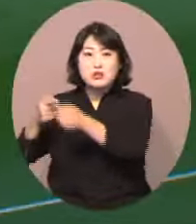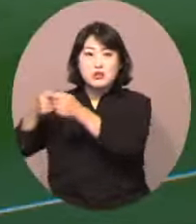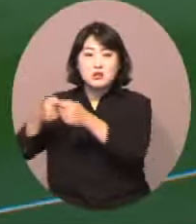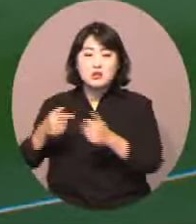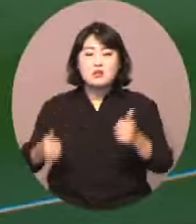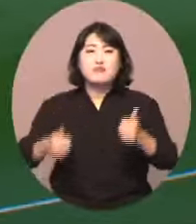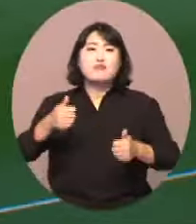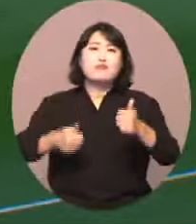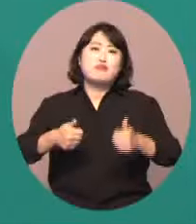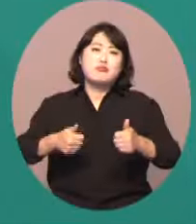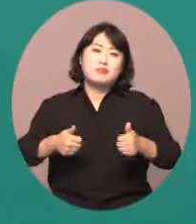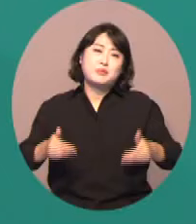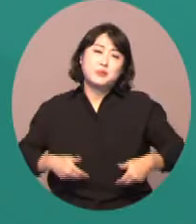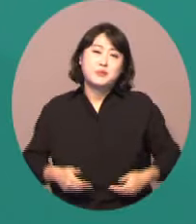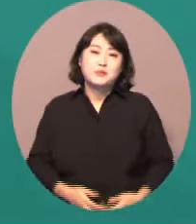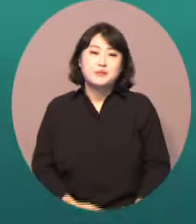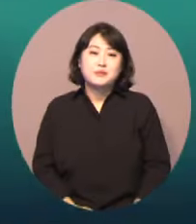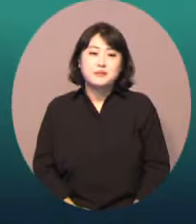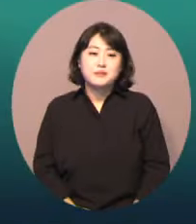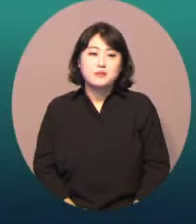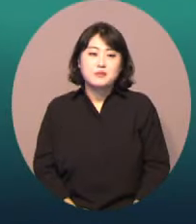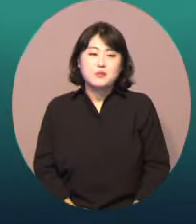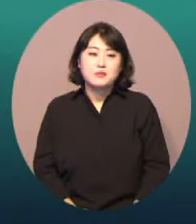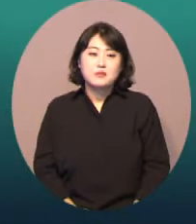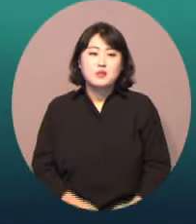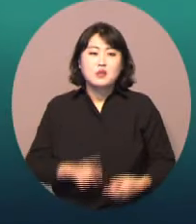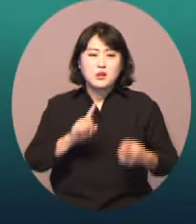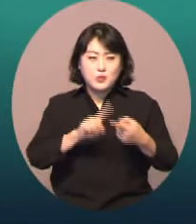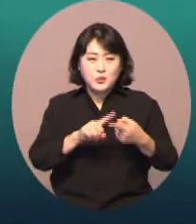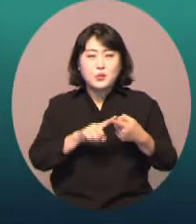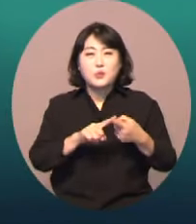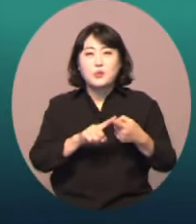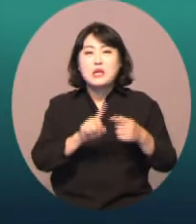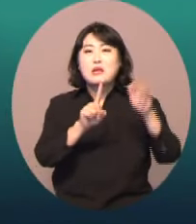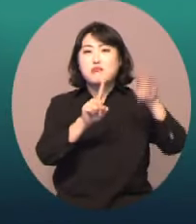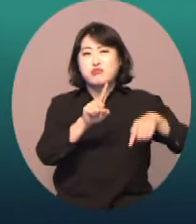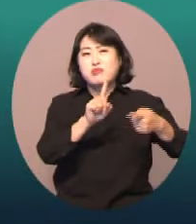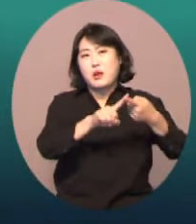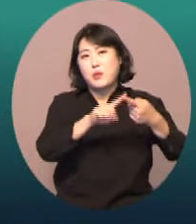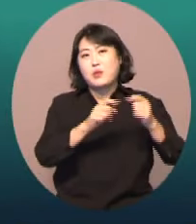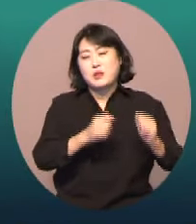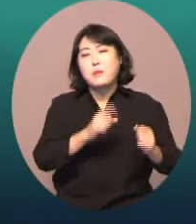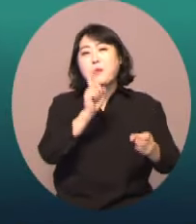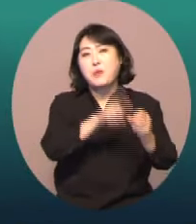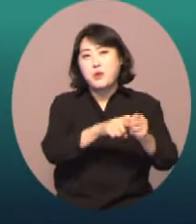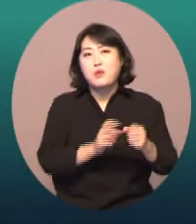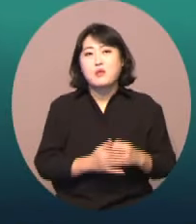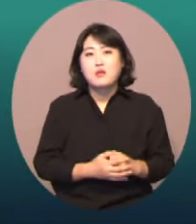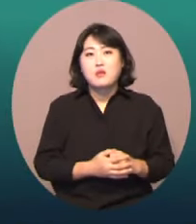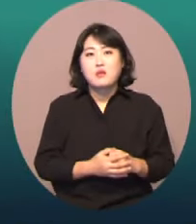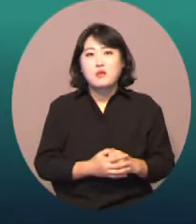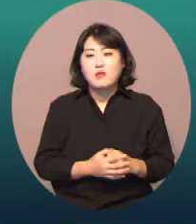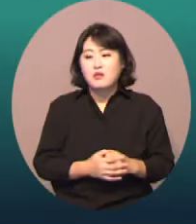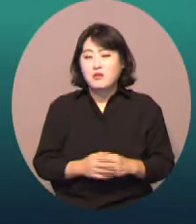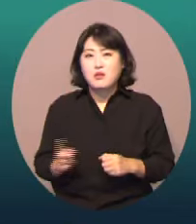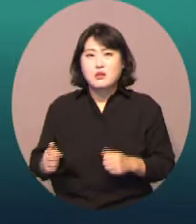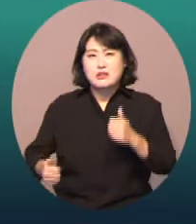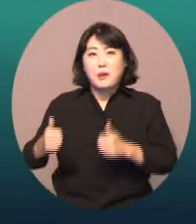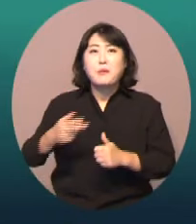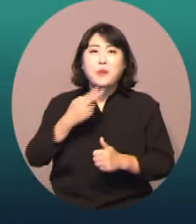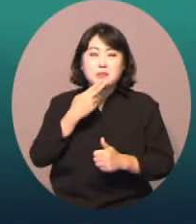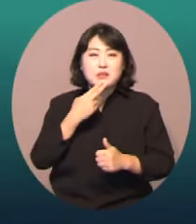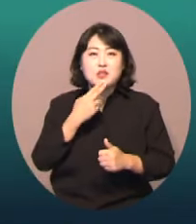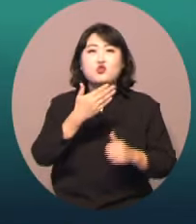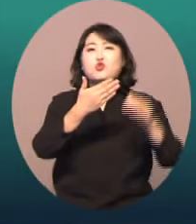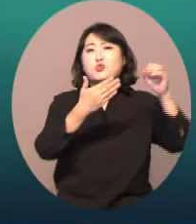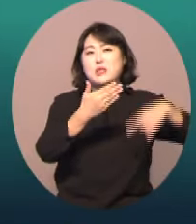플레이오프를 거쳐야 합니다. 팀적인 목표도 잔류인데 저 개인적인 욕심을 좀 부려보자면 플레이오프도 하지 않는